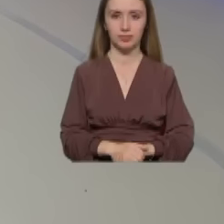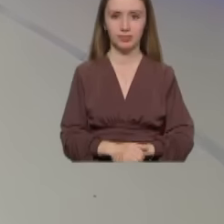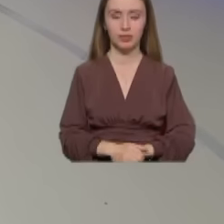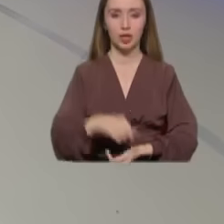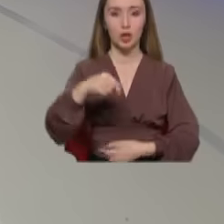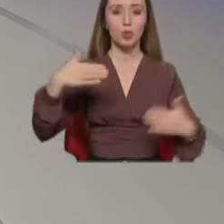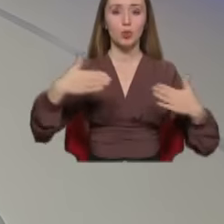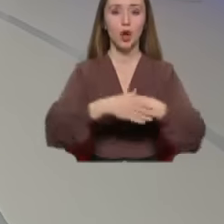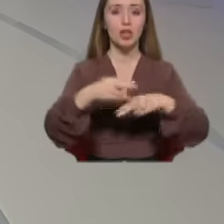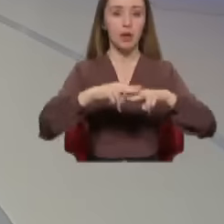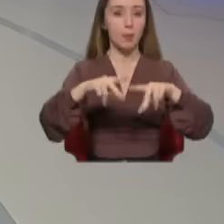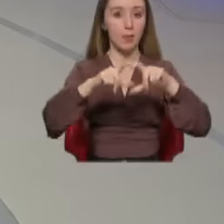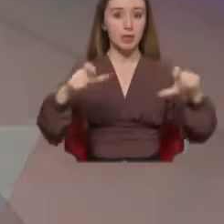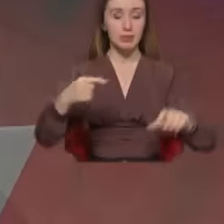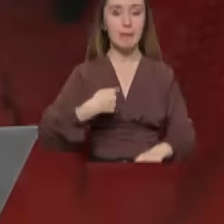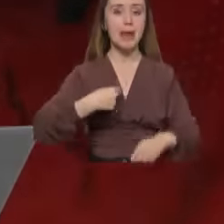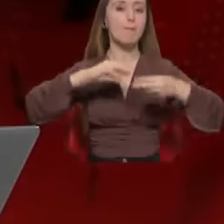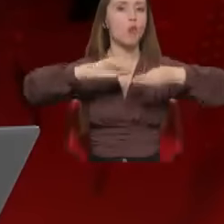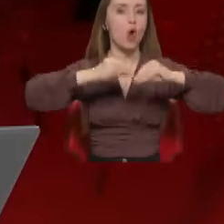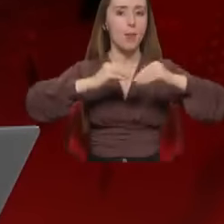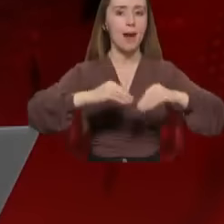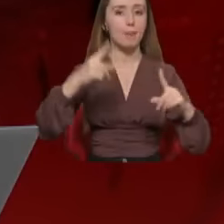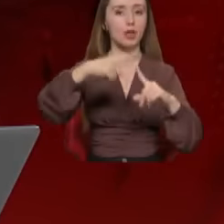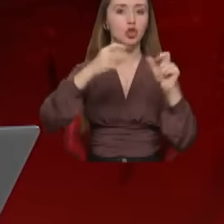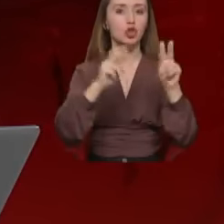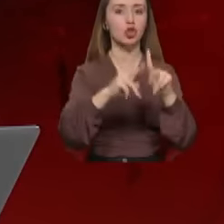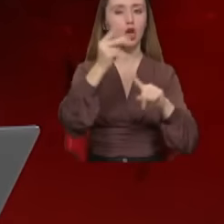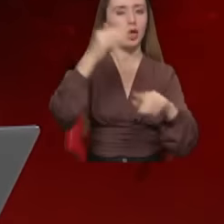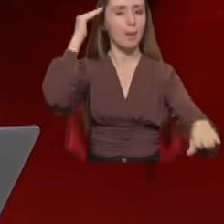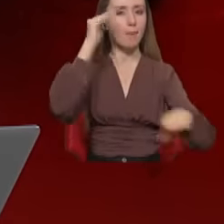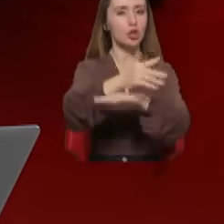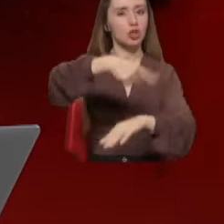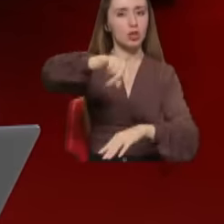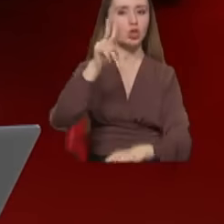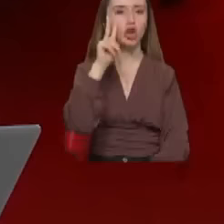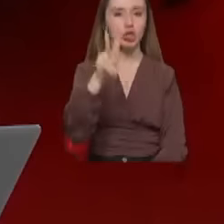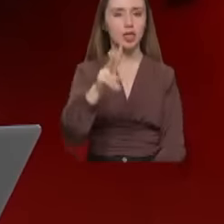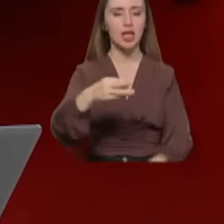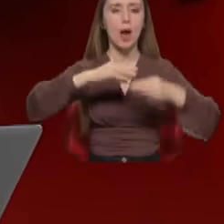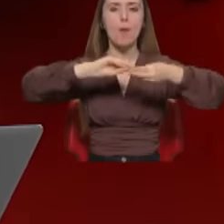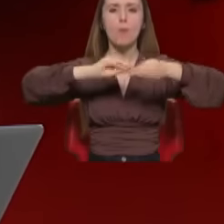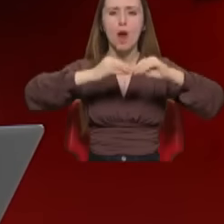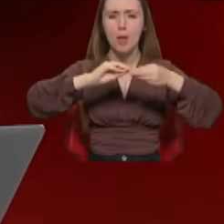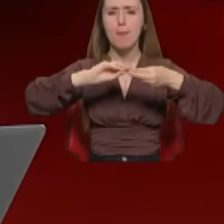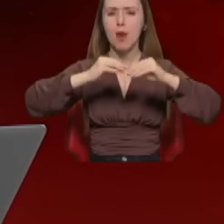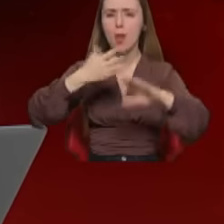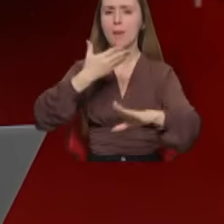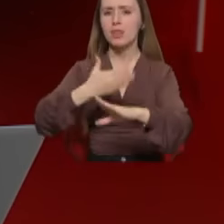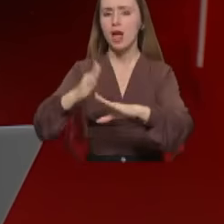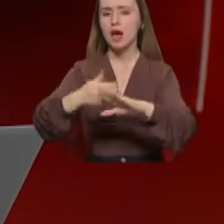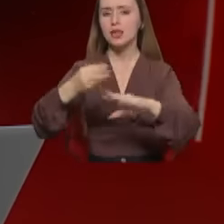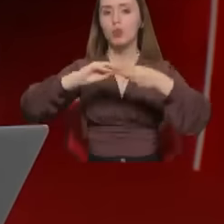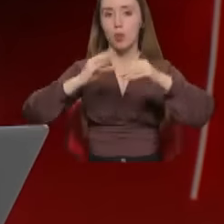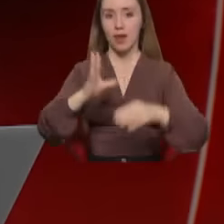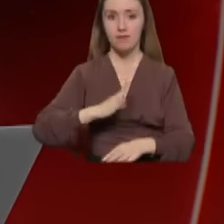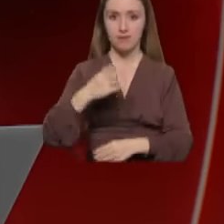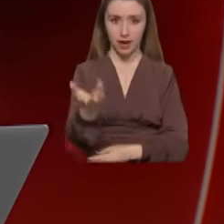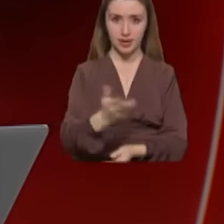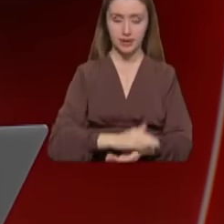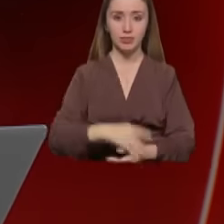Efendim, bu akşam başlığımız benim derdim. TOKİ mağdurlarını izleyeceksiniz. Dertleri, karşılayamaz duruma geldikleri aylık